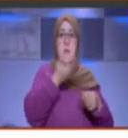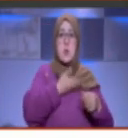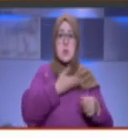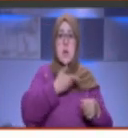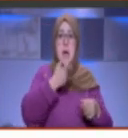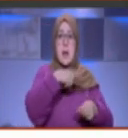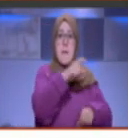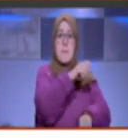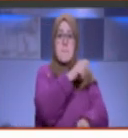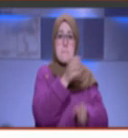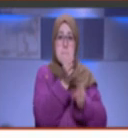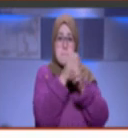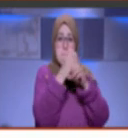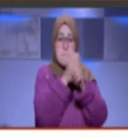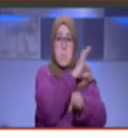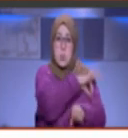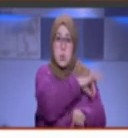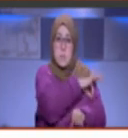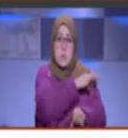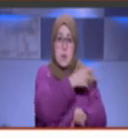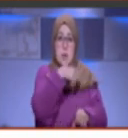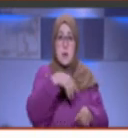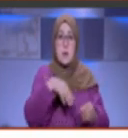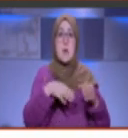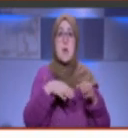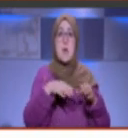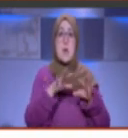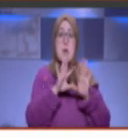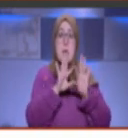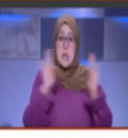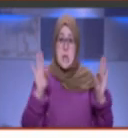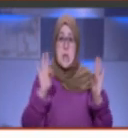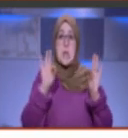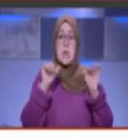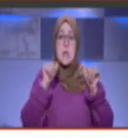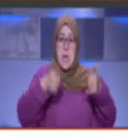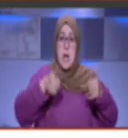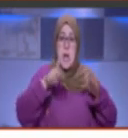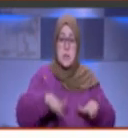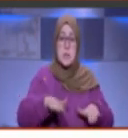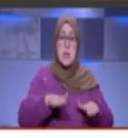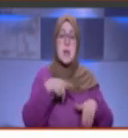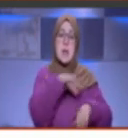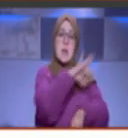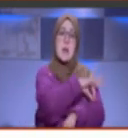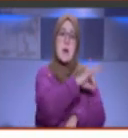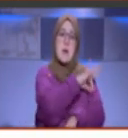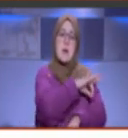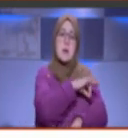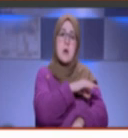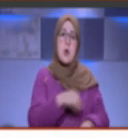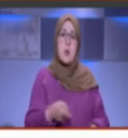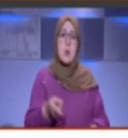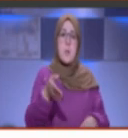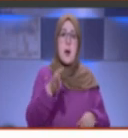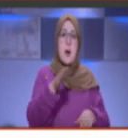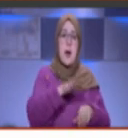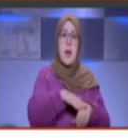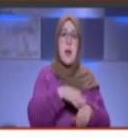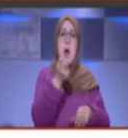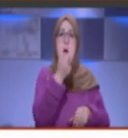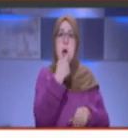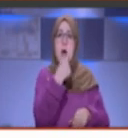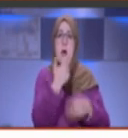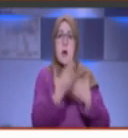مختبراته جاهزة لإجراء تجارب سريرية على البشر للقاح تجريبي مضاد لفيروس كورونا المستجد اعتبارا